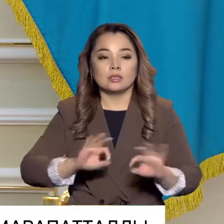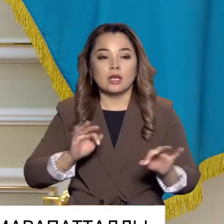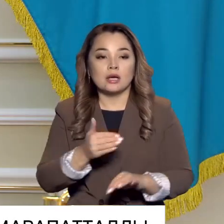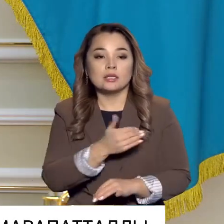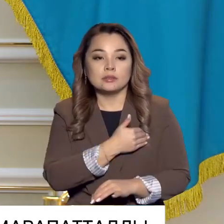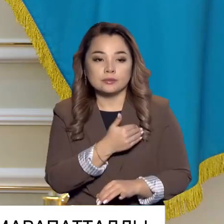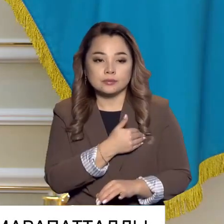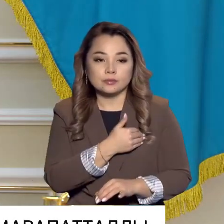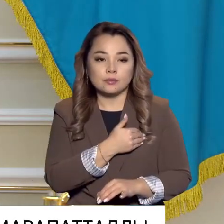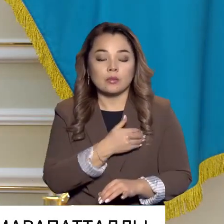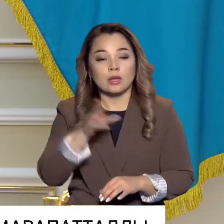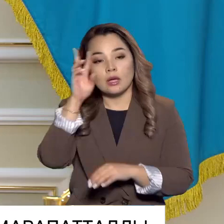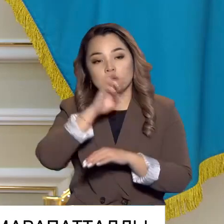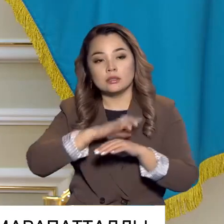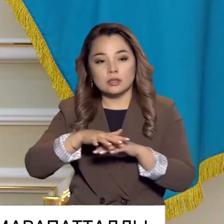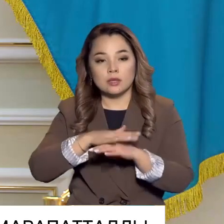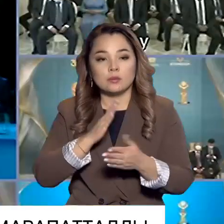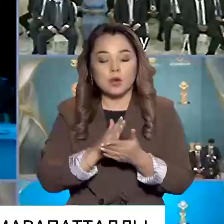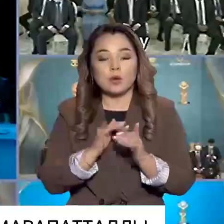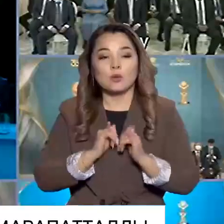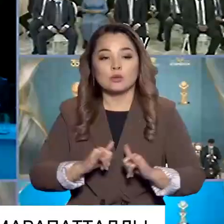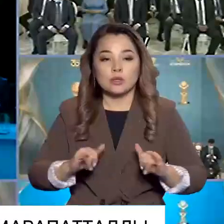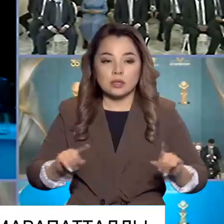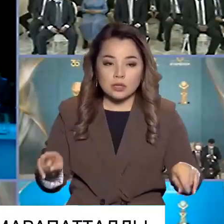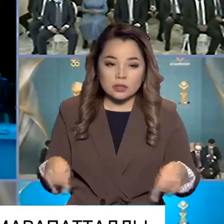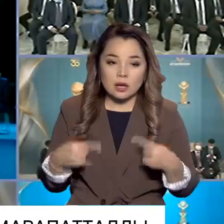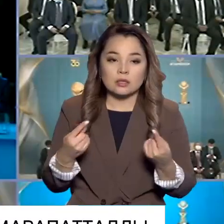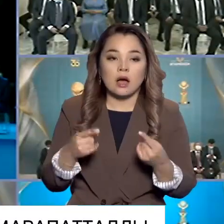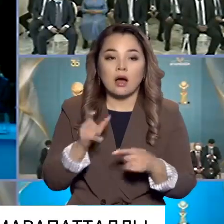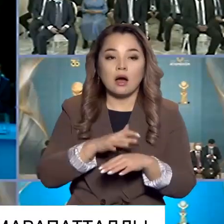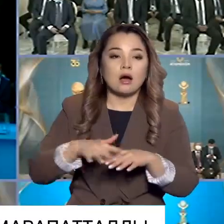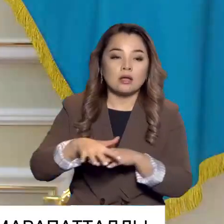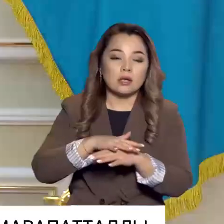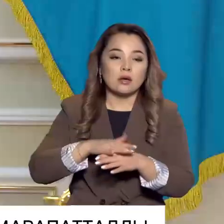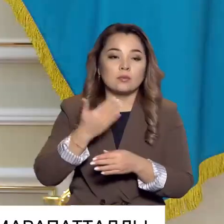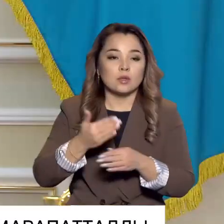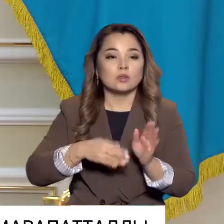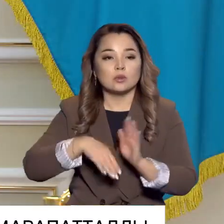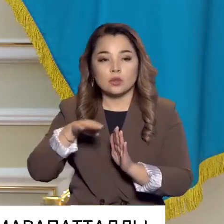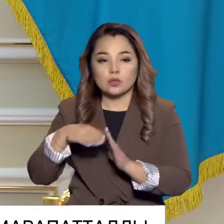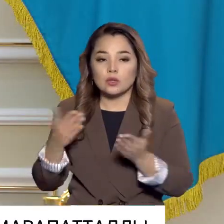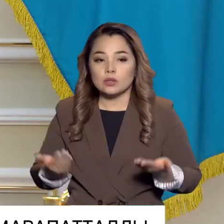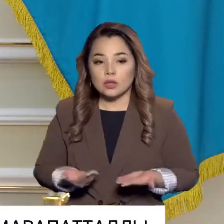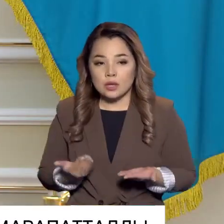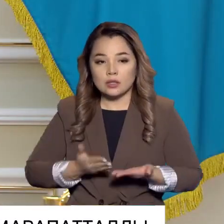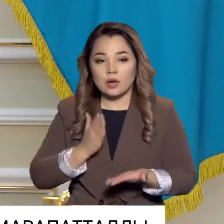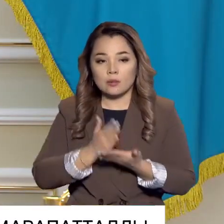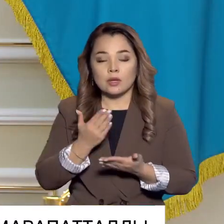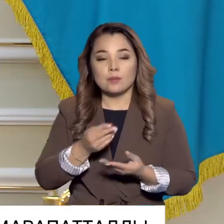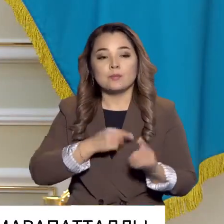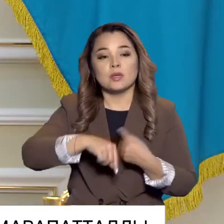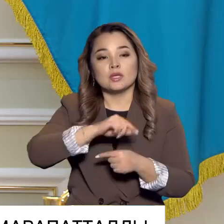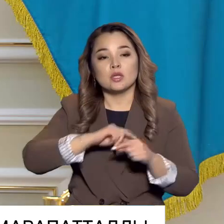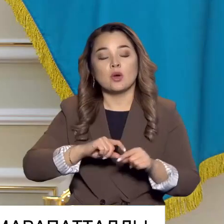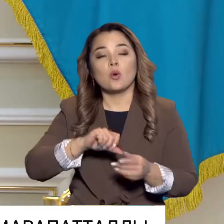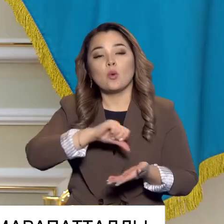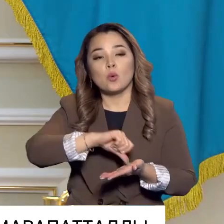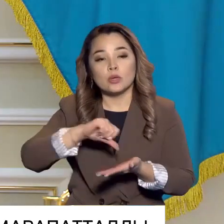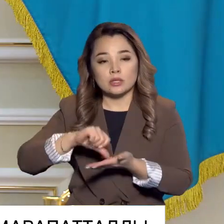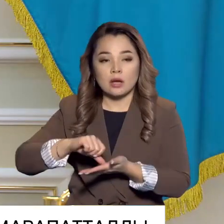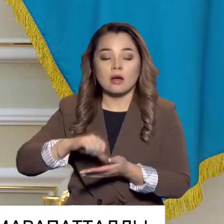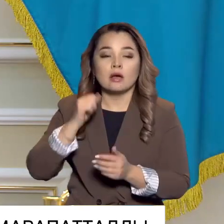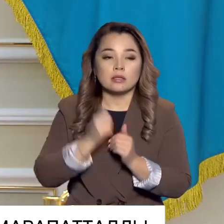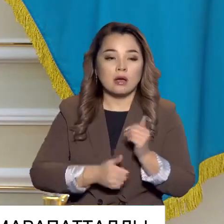өткеніндей, елімізді үлкендетуге және халықтың әл-ауқатын арттыруға бизнес өкілдері